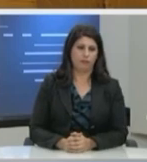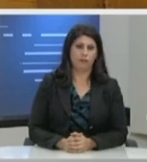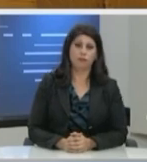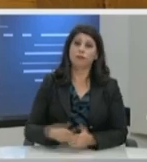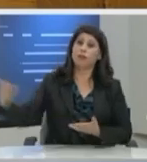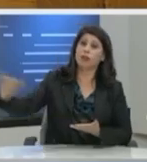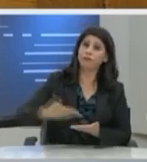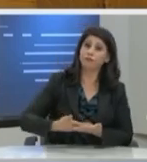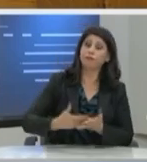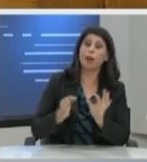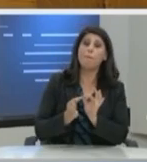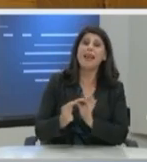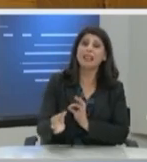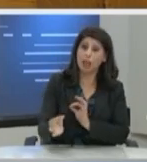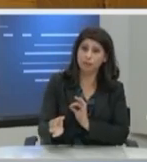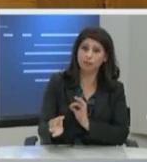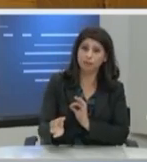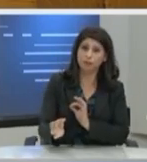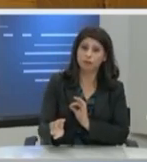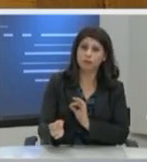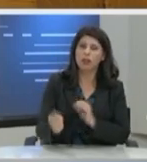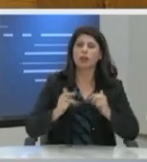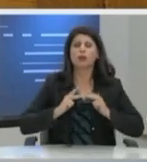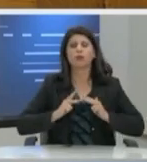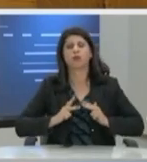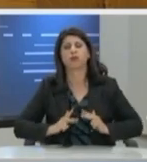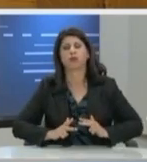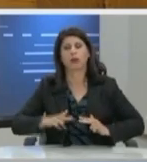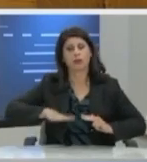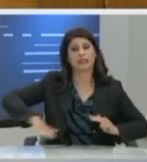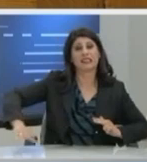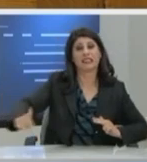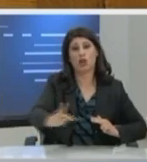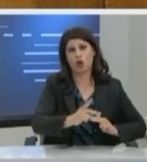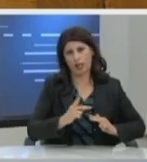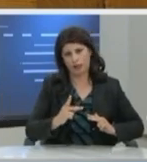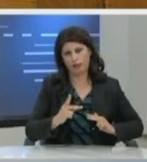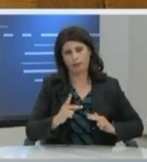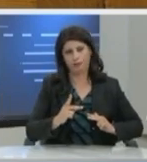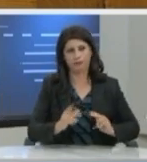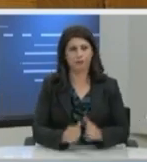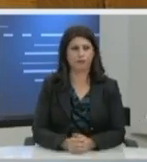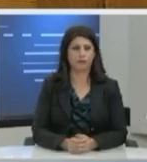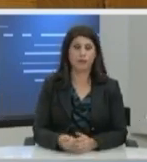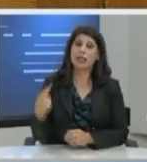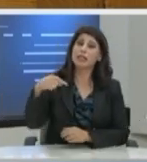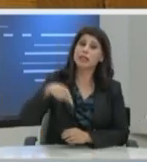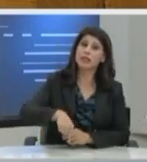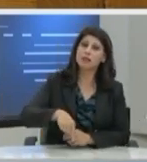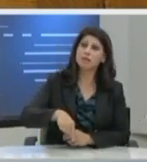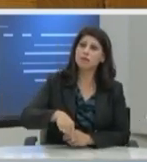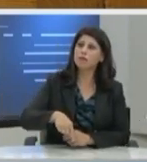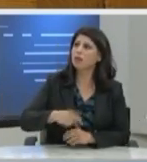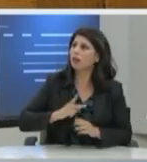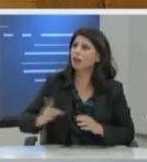φέρατε μέτρα για την ανακούφιση του κόσμου. Μέτρα. Και σήμερα ο κόσμος είναι